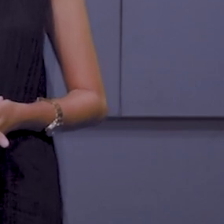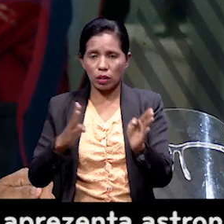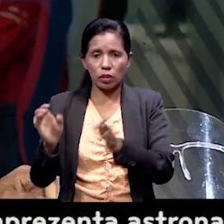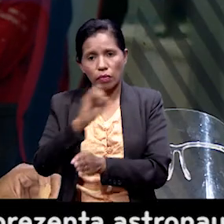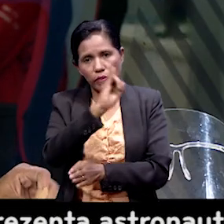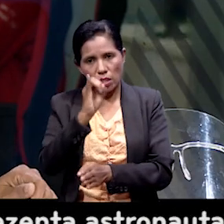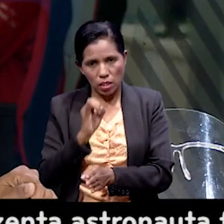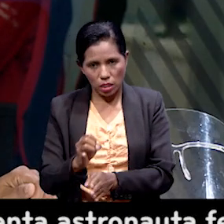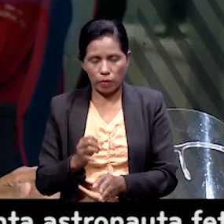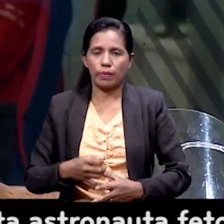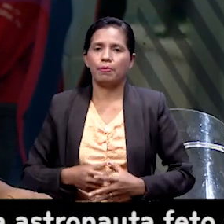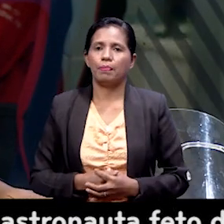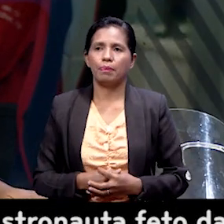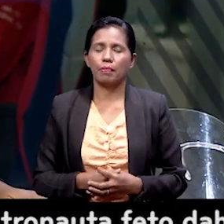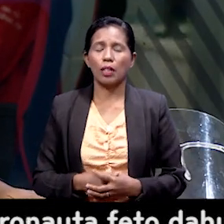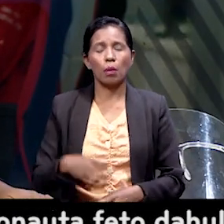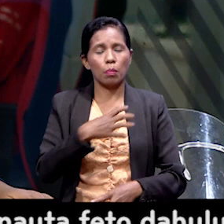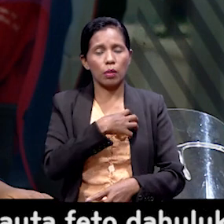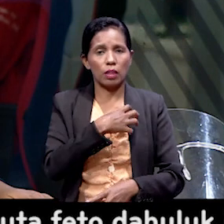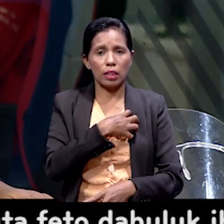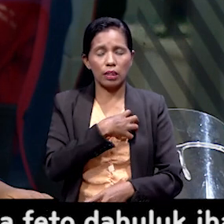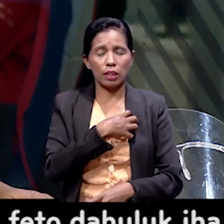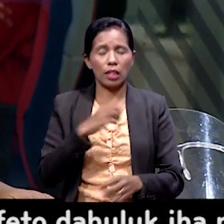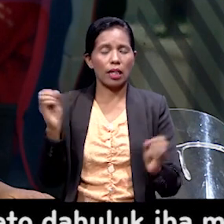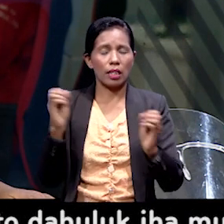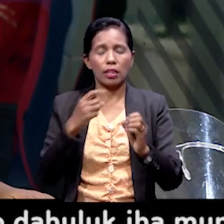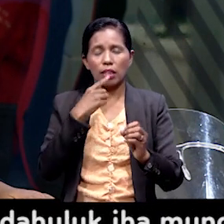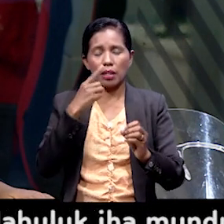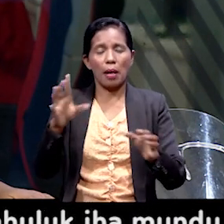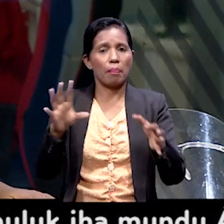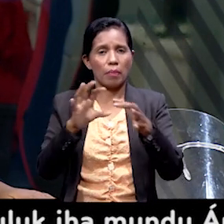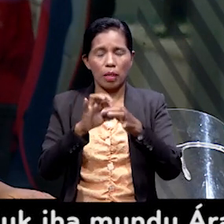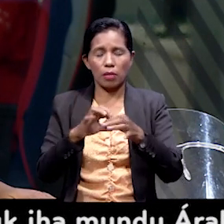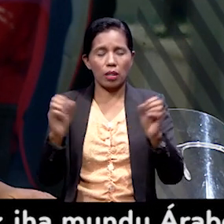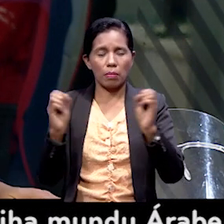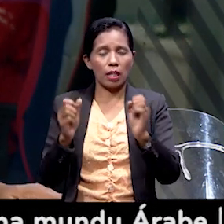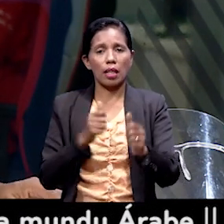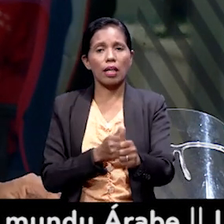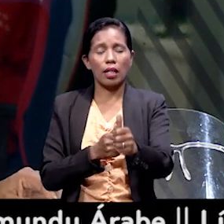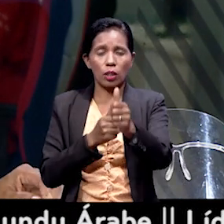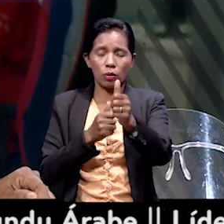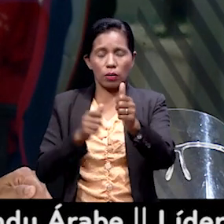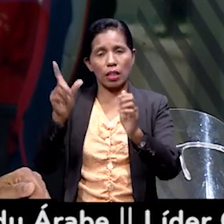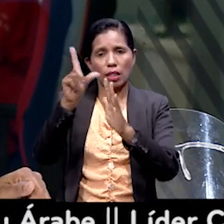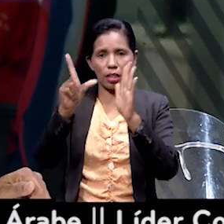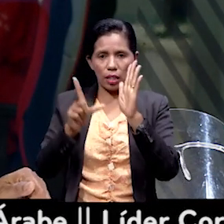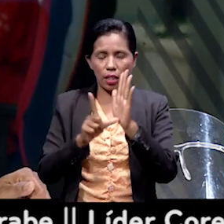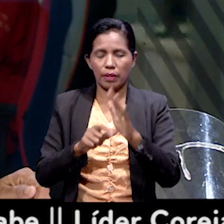Obrigada. Komandu PNTL la tolera membru nebela fiel pa Instituisaun.